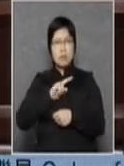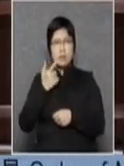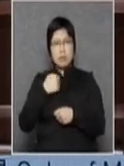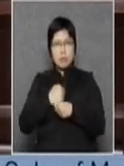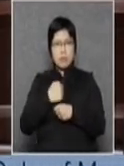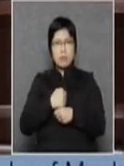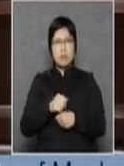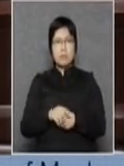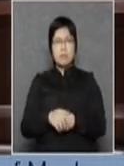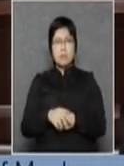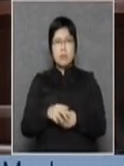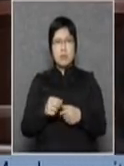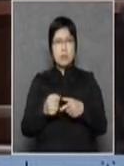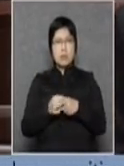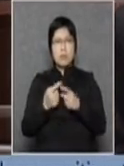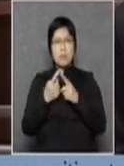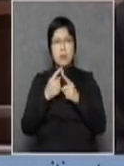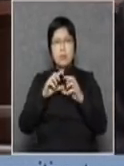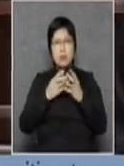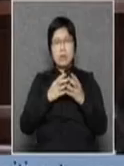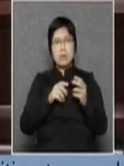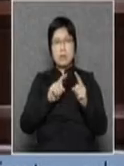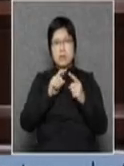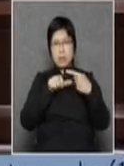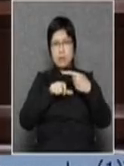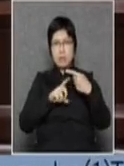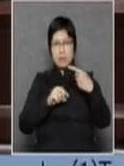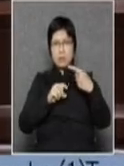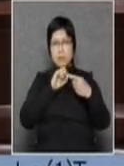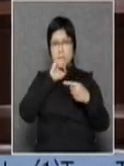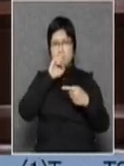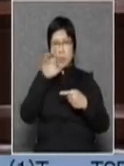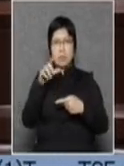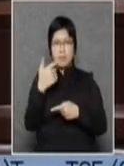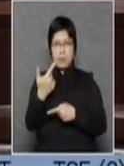及此呢，所以公民黨呢喺1月17號嘅答問會中呢已經向佢提出咗8招，